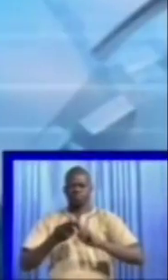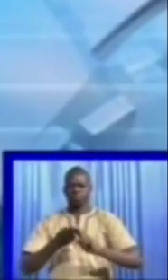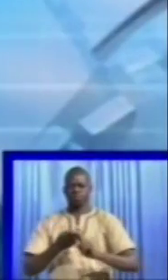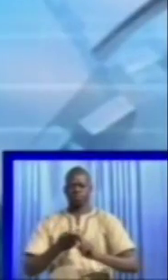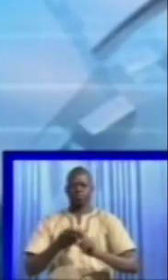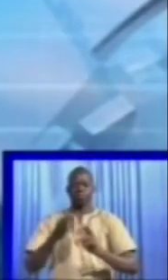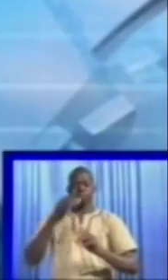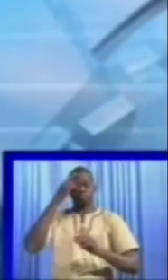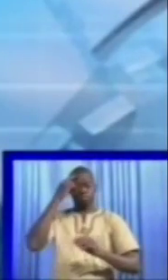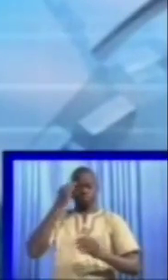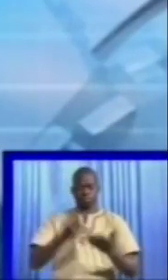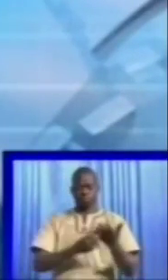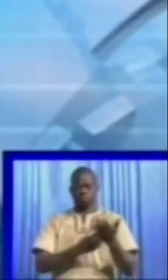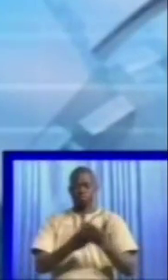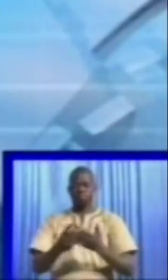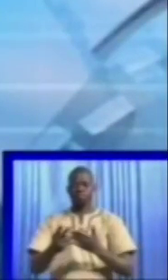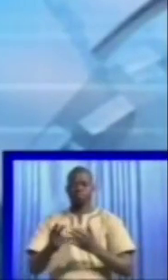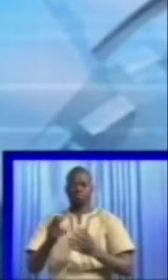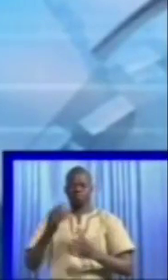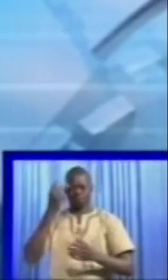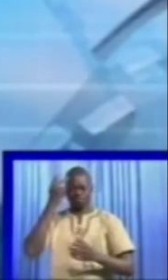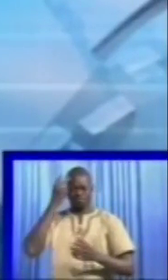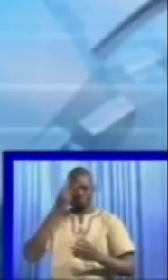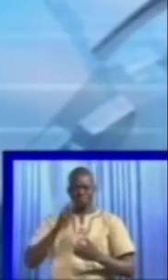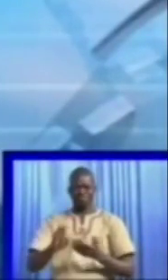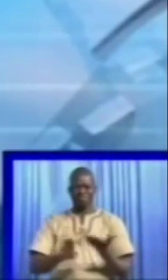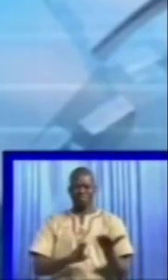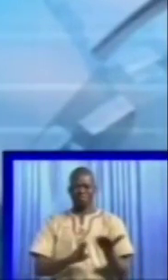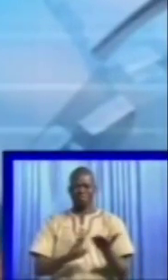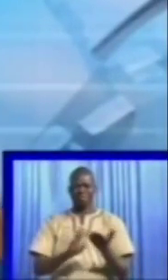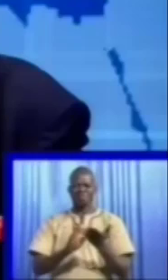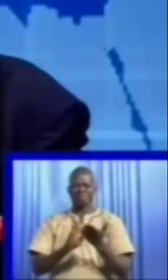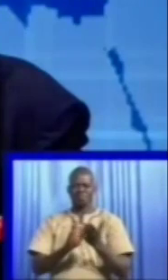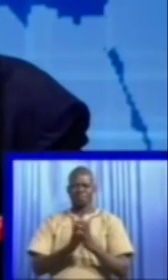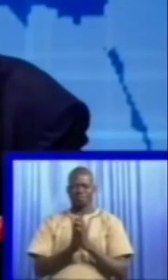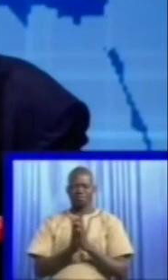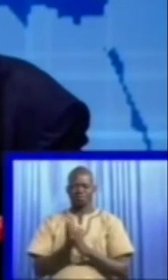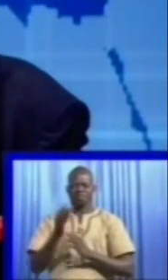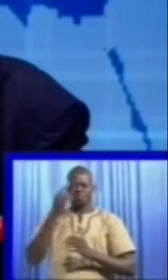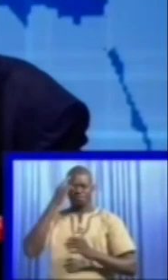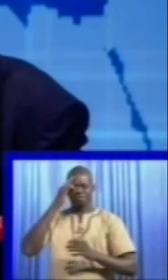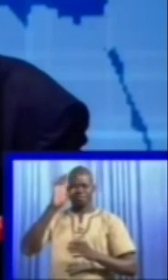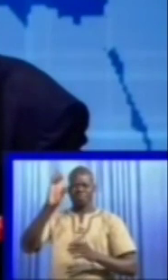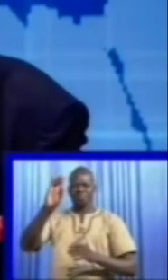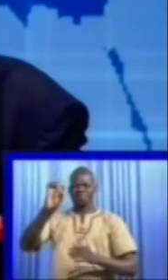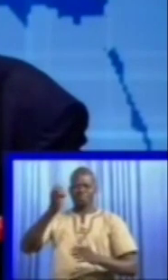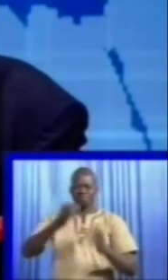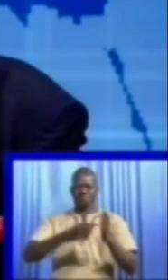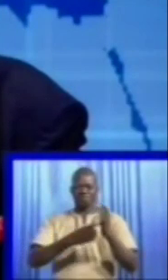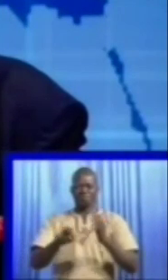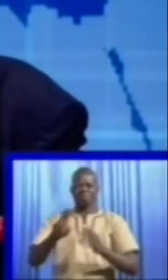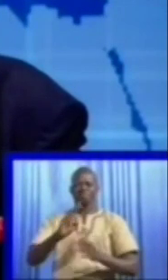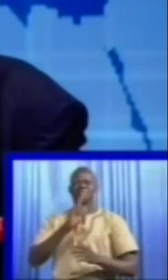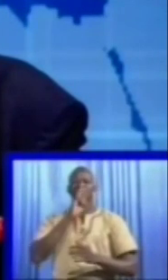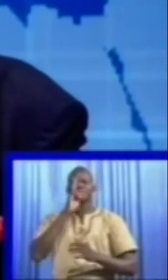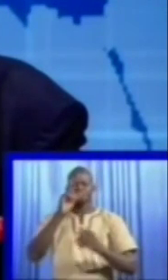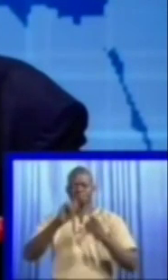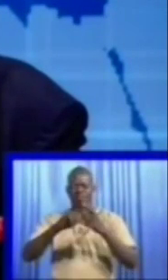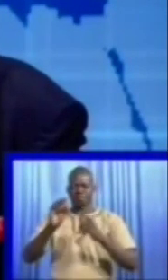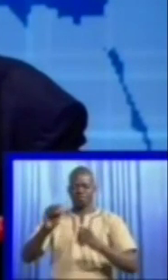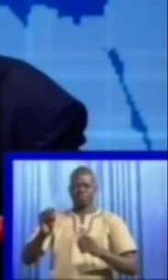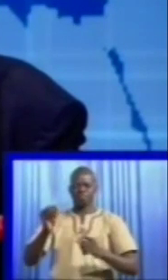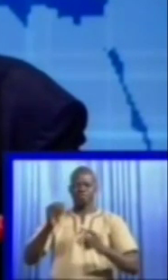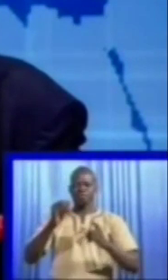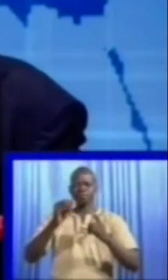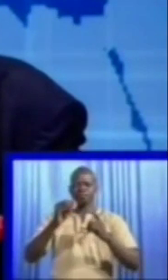ce titre, ils ont cru que j'étais mort. Fort heureusement que non. Alors, pour la 7e fois, vous êtes à Ouagadougou, dans le cadre